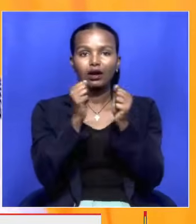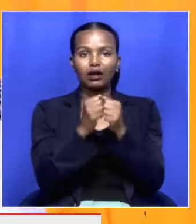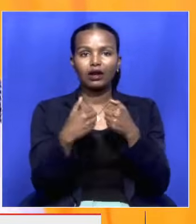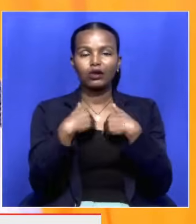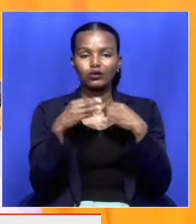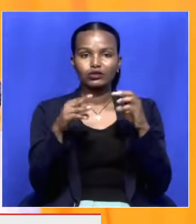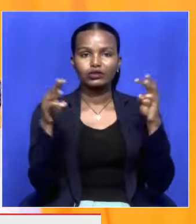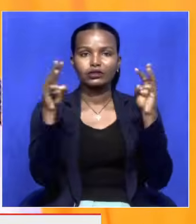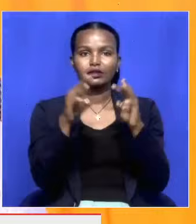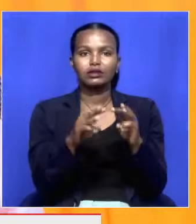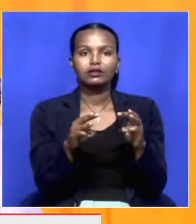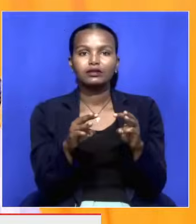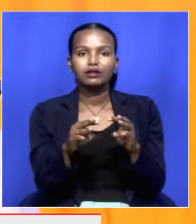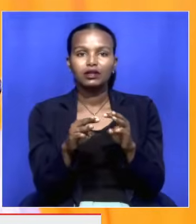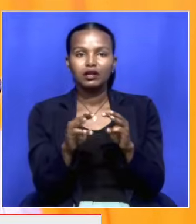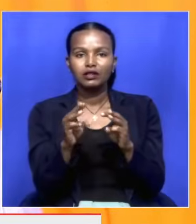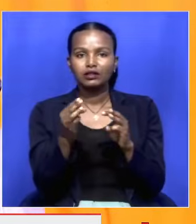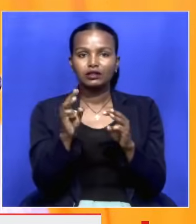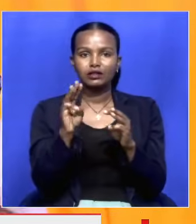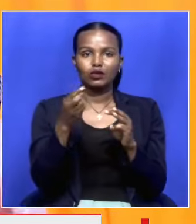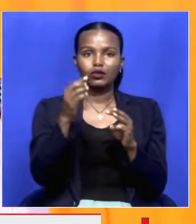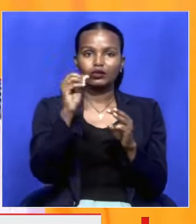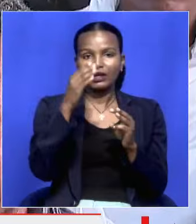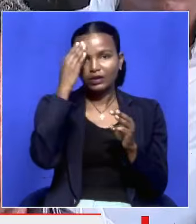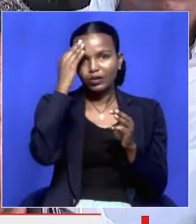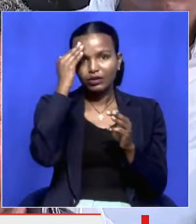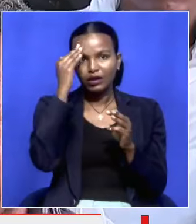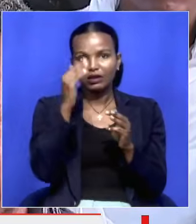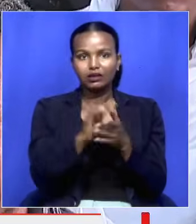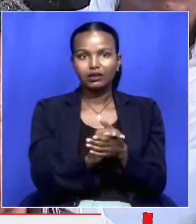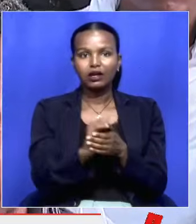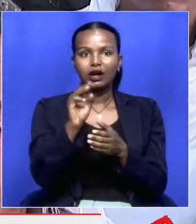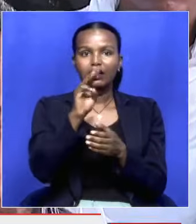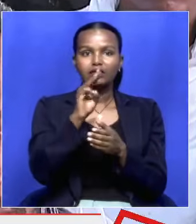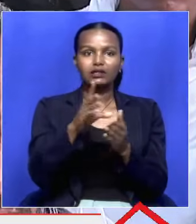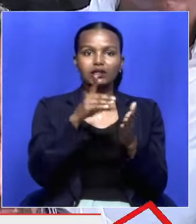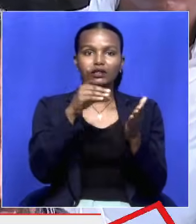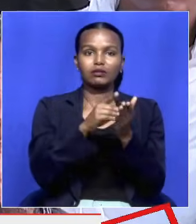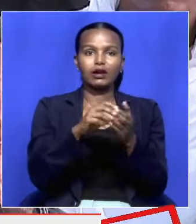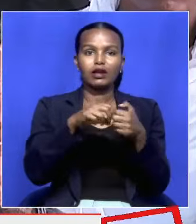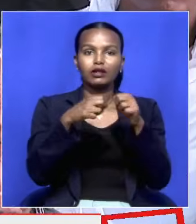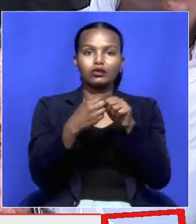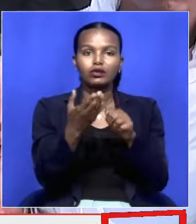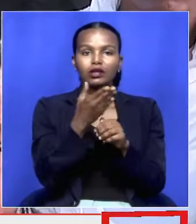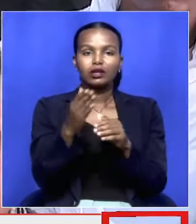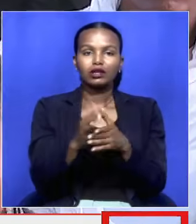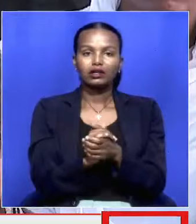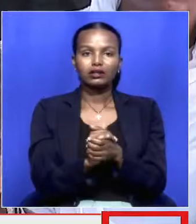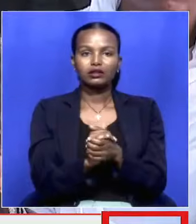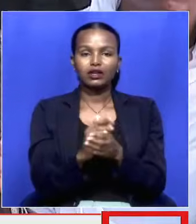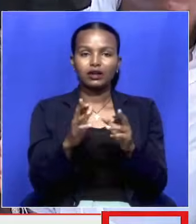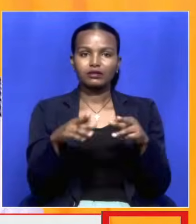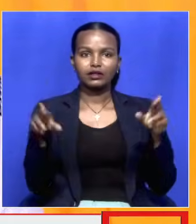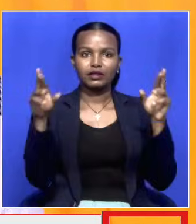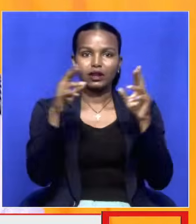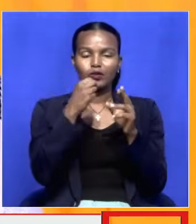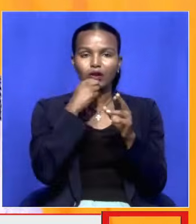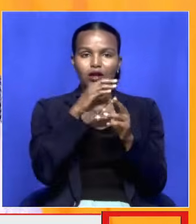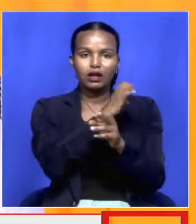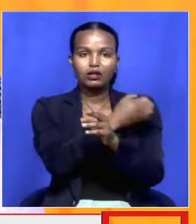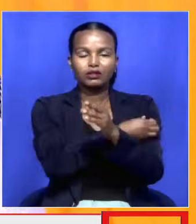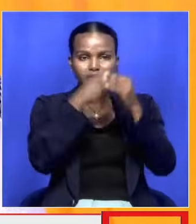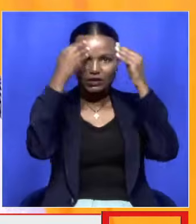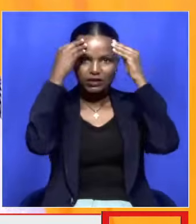ችግር የሰቆጣ ይታወቃል። የአስከተማ የኤሌክትሪኮ ሜካኒካል ስራውን ከፌዴራል ውሃና ኢነርጂ